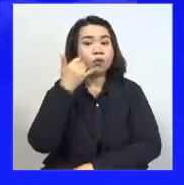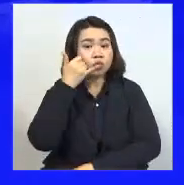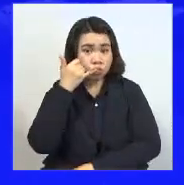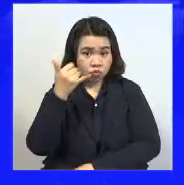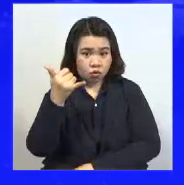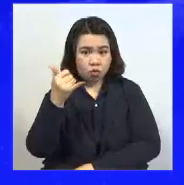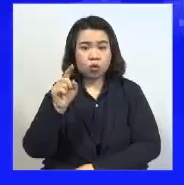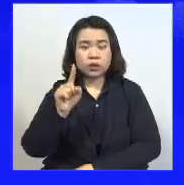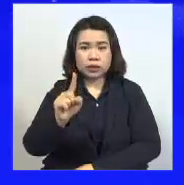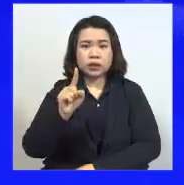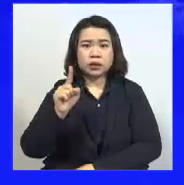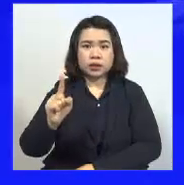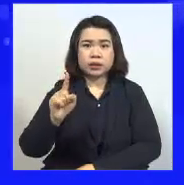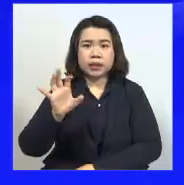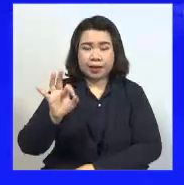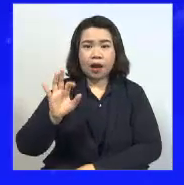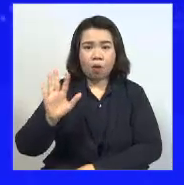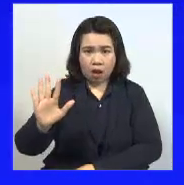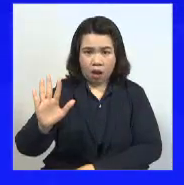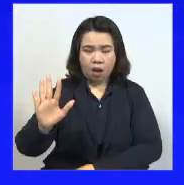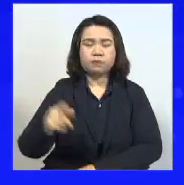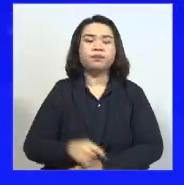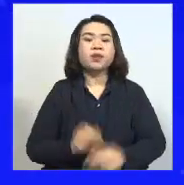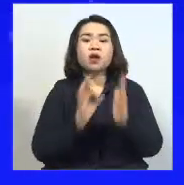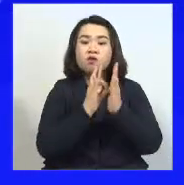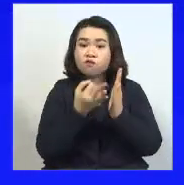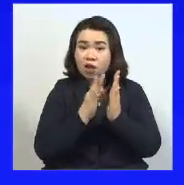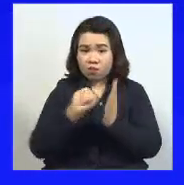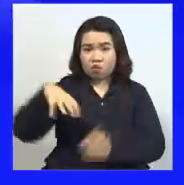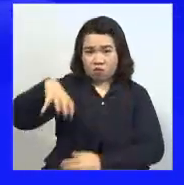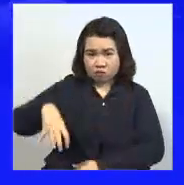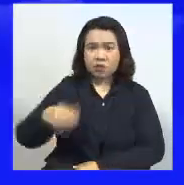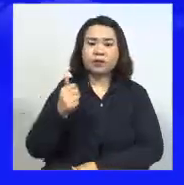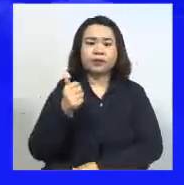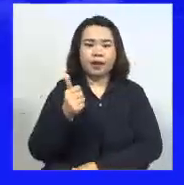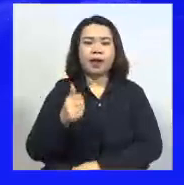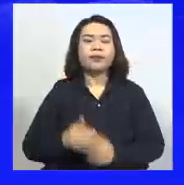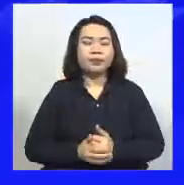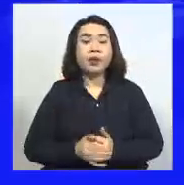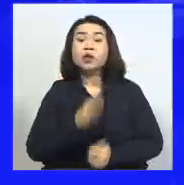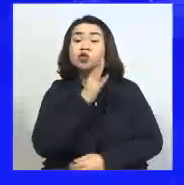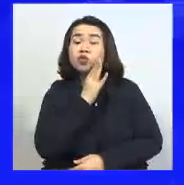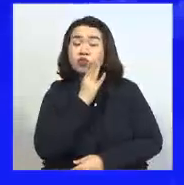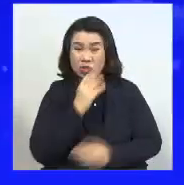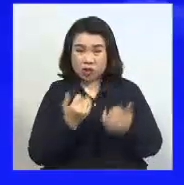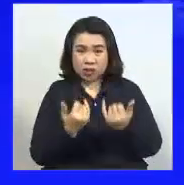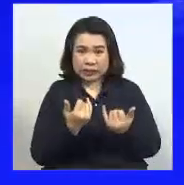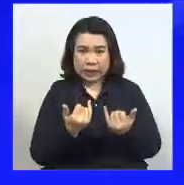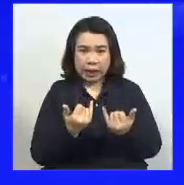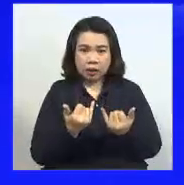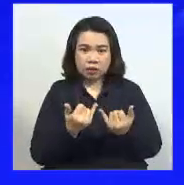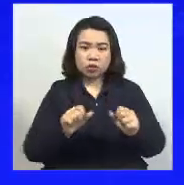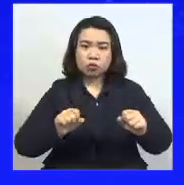ายเลขโทรศัพท์1195หรือว่า Facebook ของกองบังคับการปราบปรามก็ได้ตำรวจบอกเลยว่าถ้าเกิดว่าตอนนี้เนี่ย